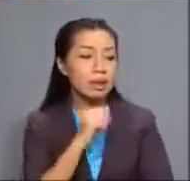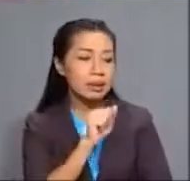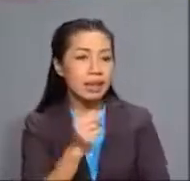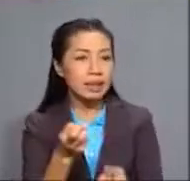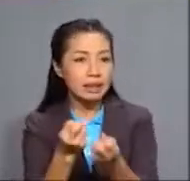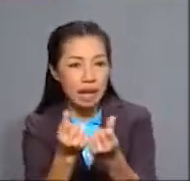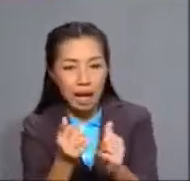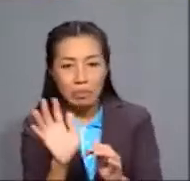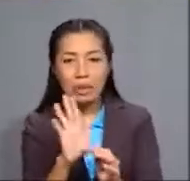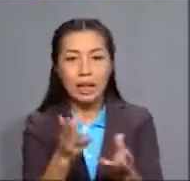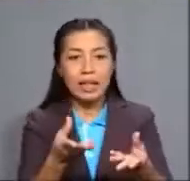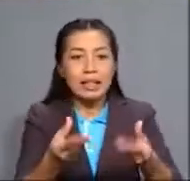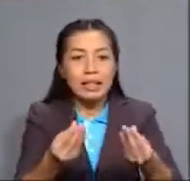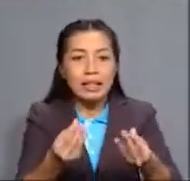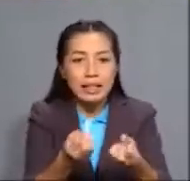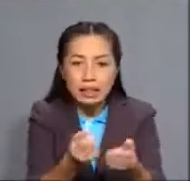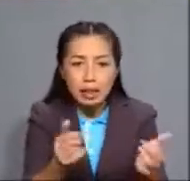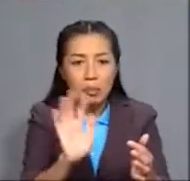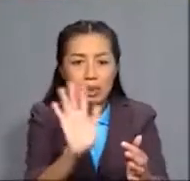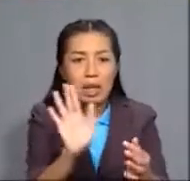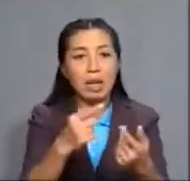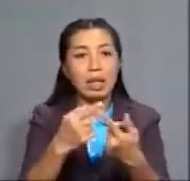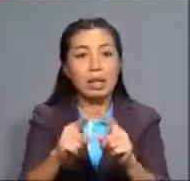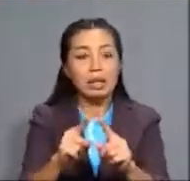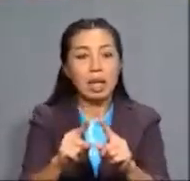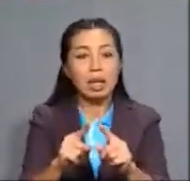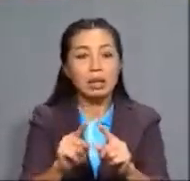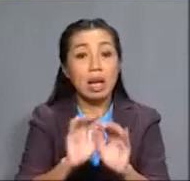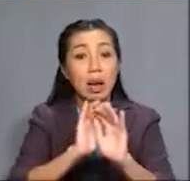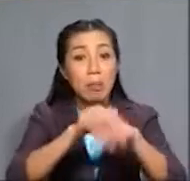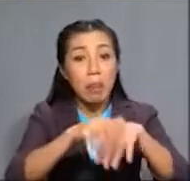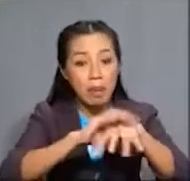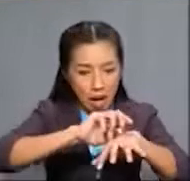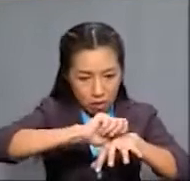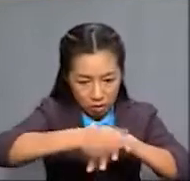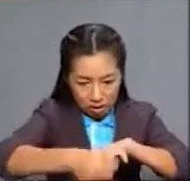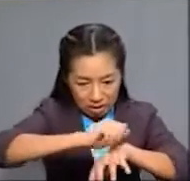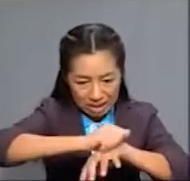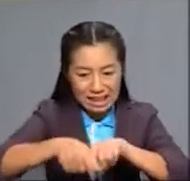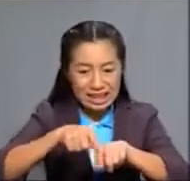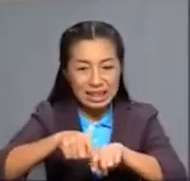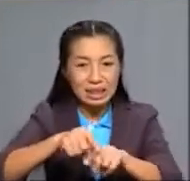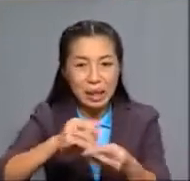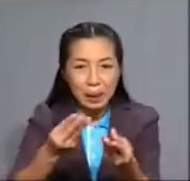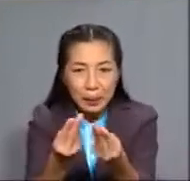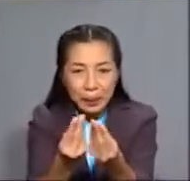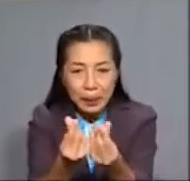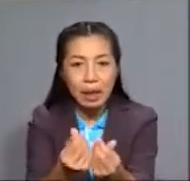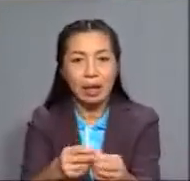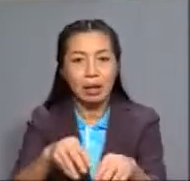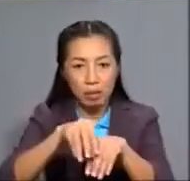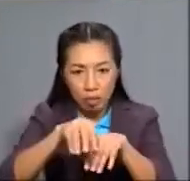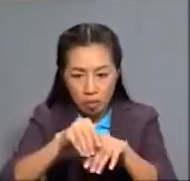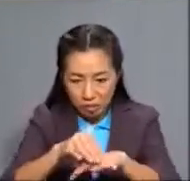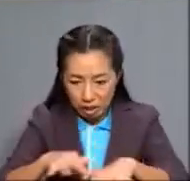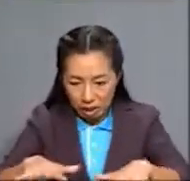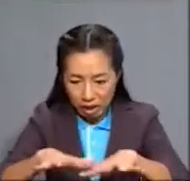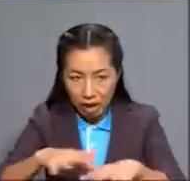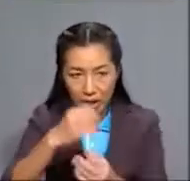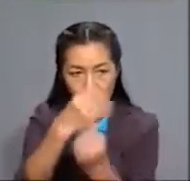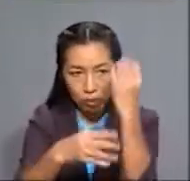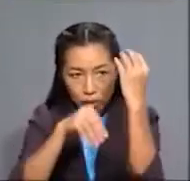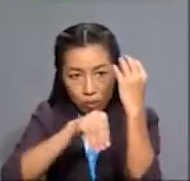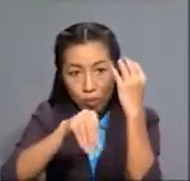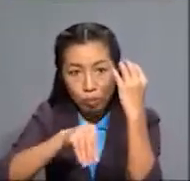เราใช้วัสดุเป็นขุยมะพร้าวกับมะพร้าวครับ อ๋อเหรอ ใช่ครับ แล้วคุมอุณหภูมิคุมน้ำเอา